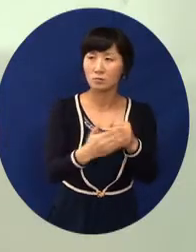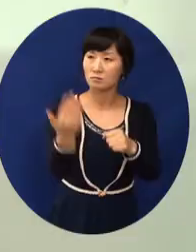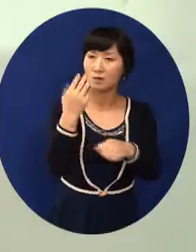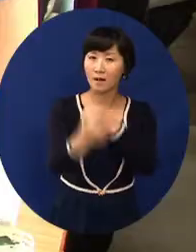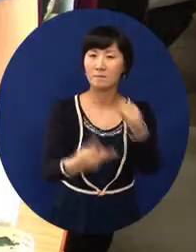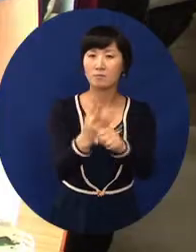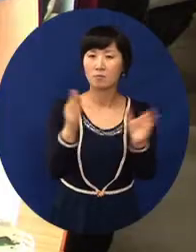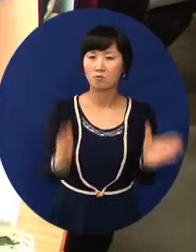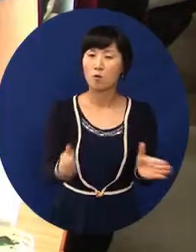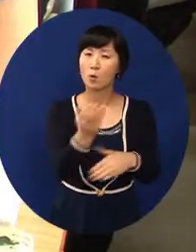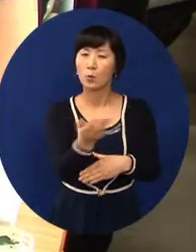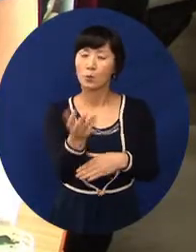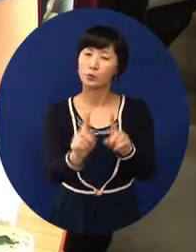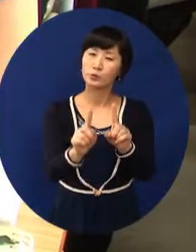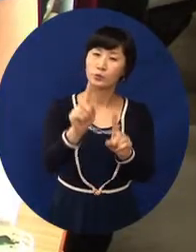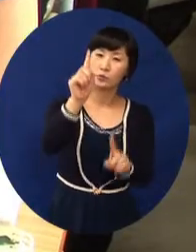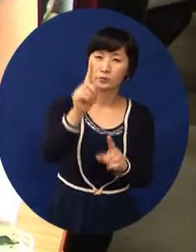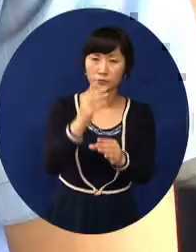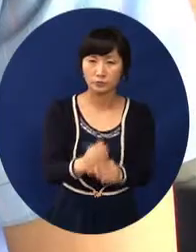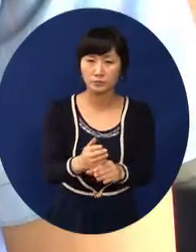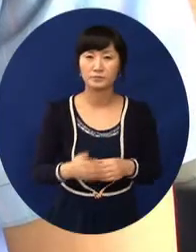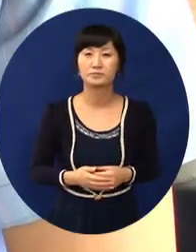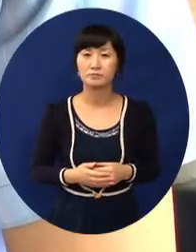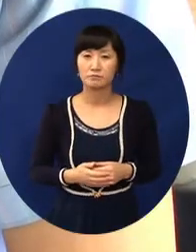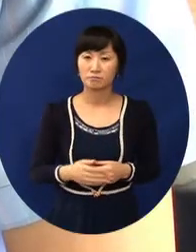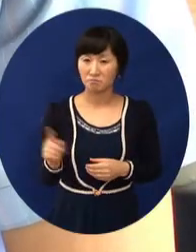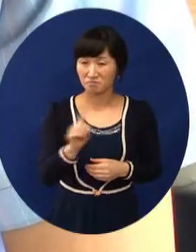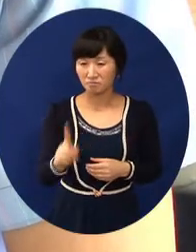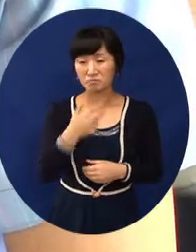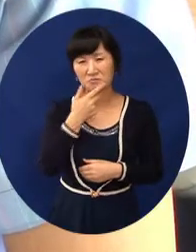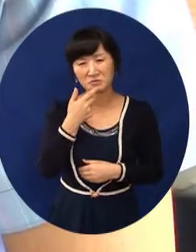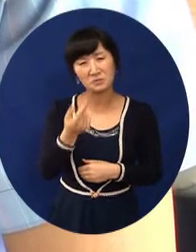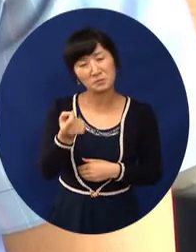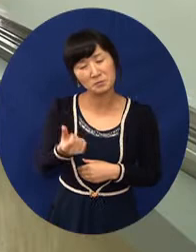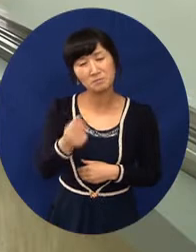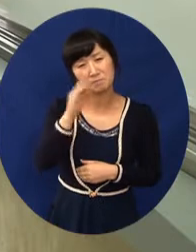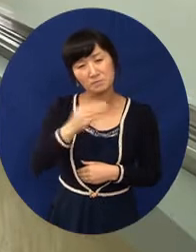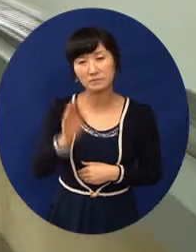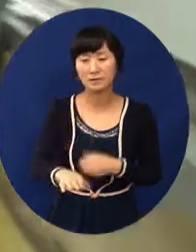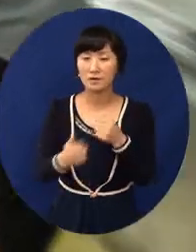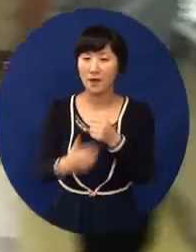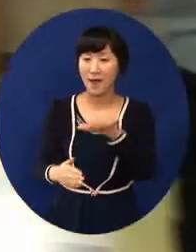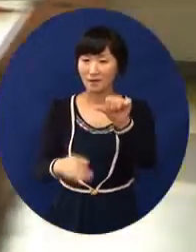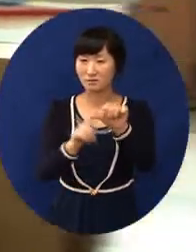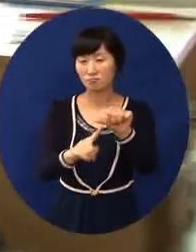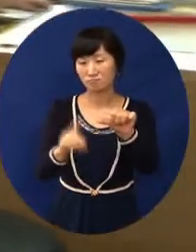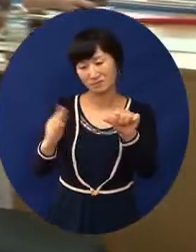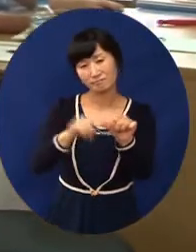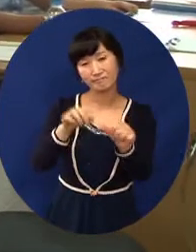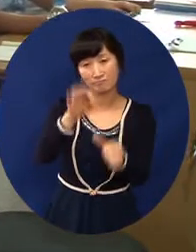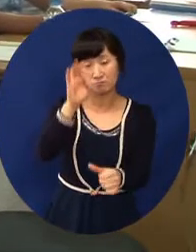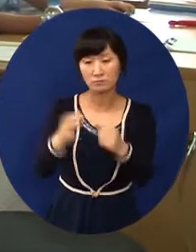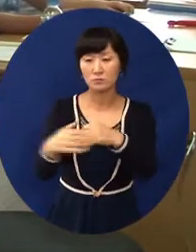최근 3년간 꾸준히 성장세를 유지하고 있습니다. 상대적으로 낮은 성적을 보인 영어는 A형을 선택한